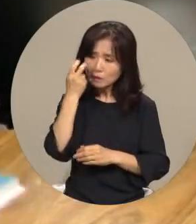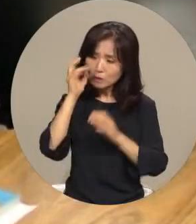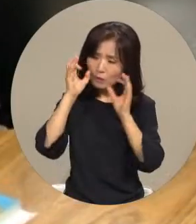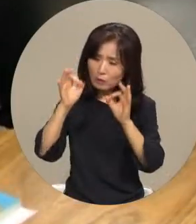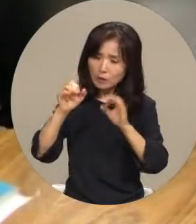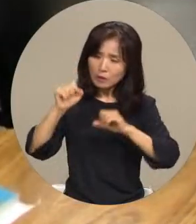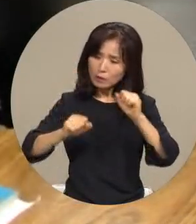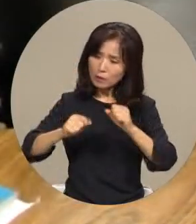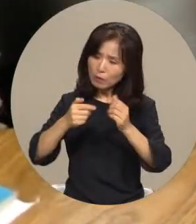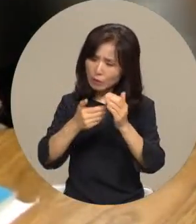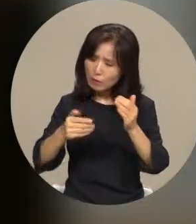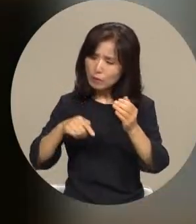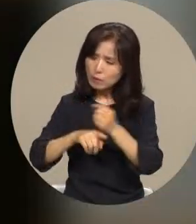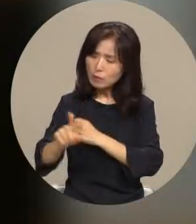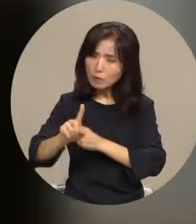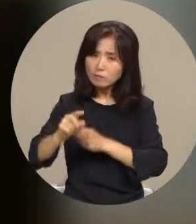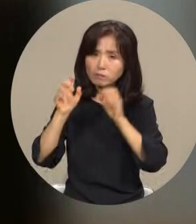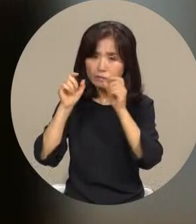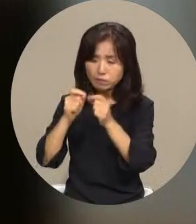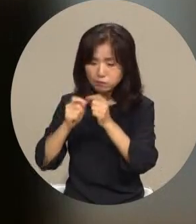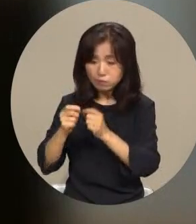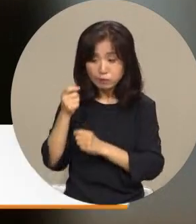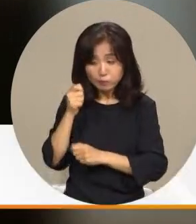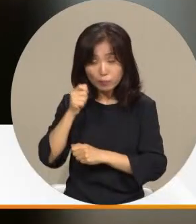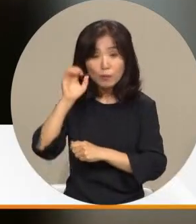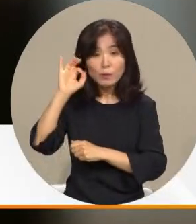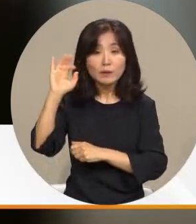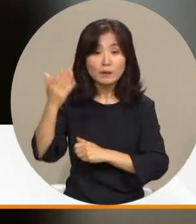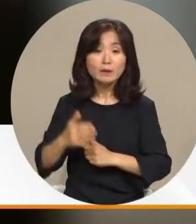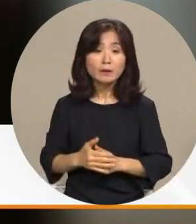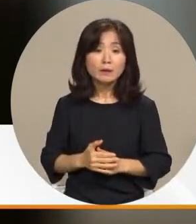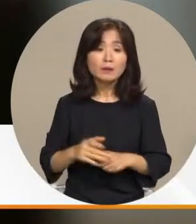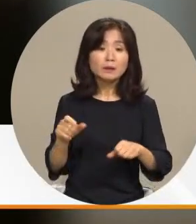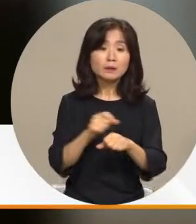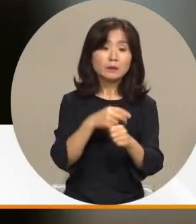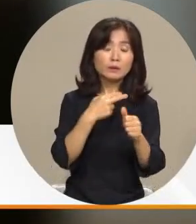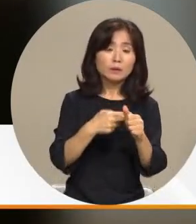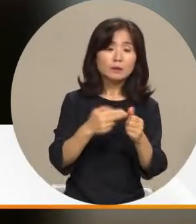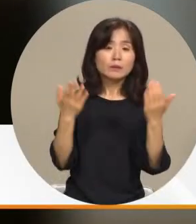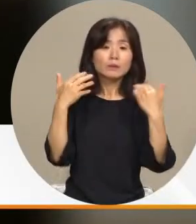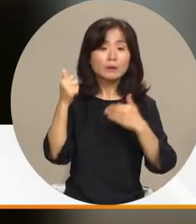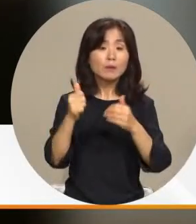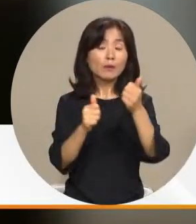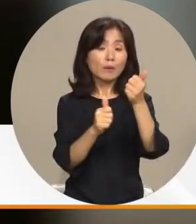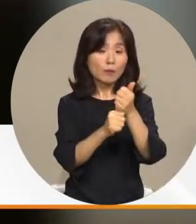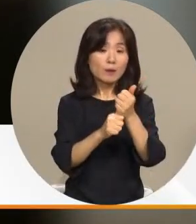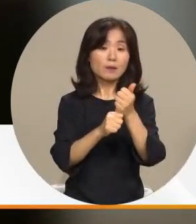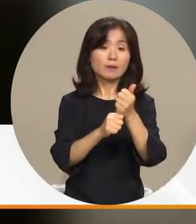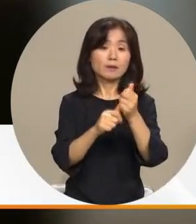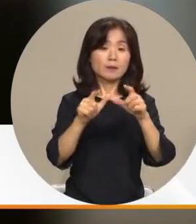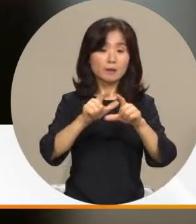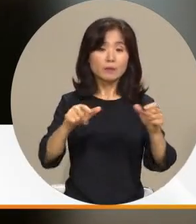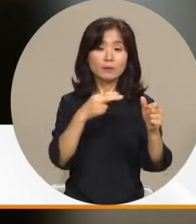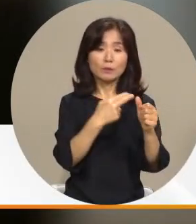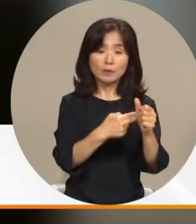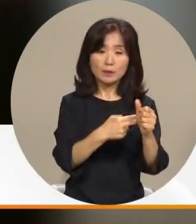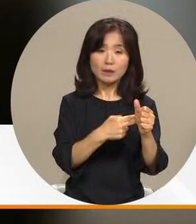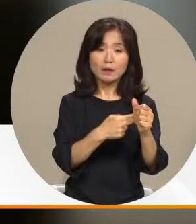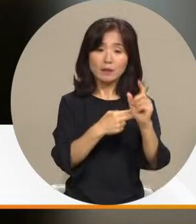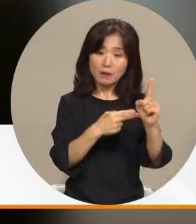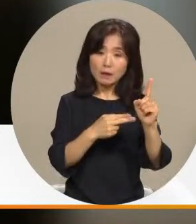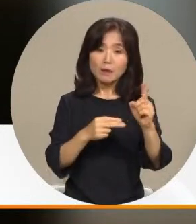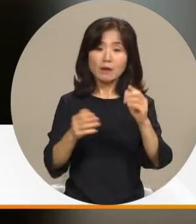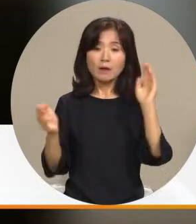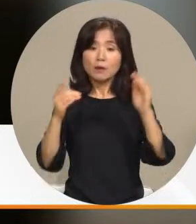자세히 들여다 봅니다 특수교사 교장 혹은 교감 일반교사 1명 그 다음에